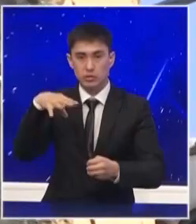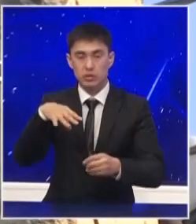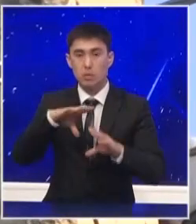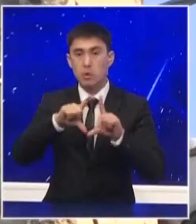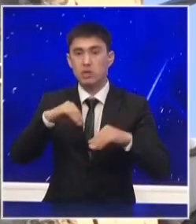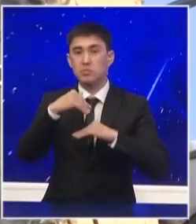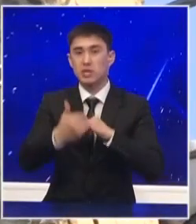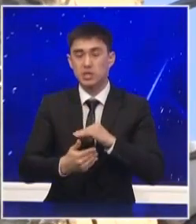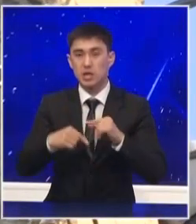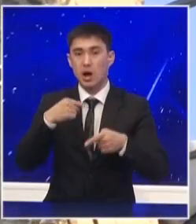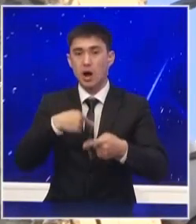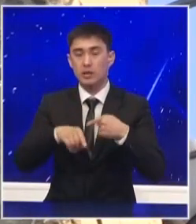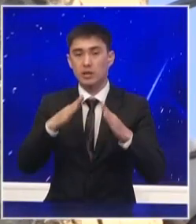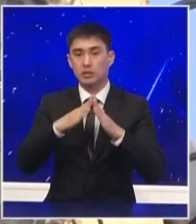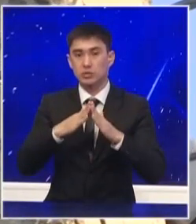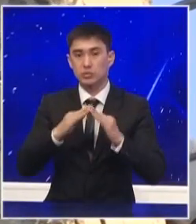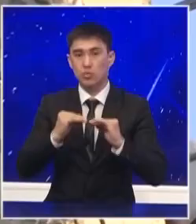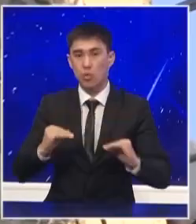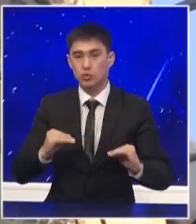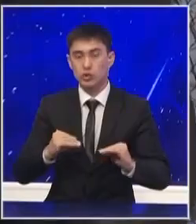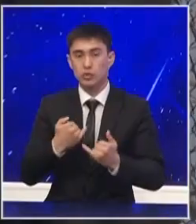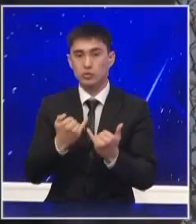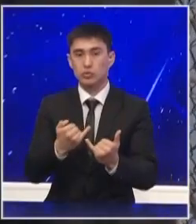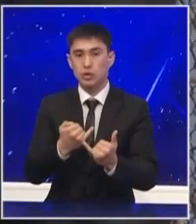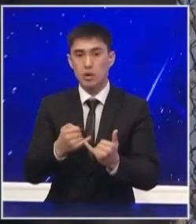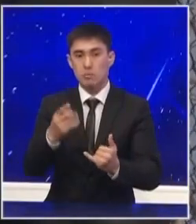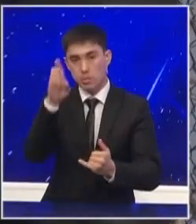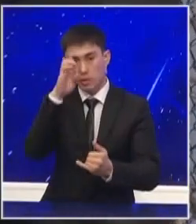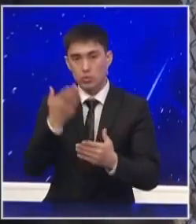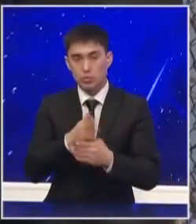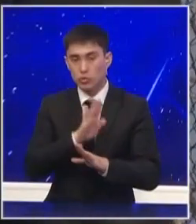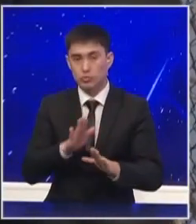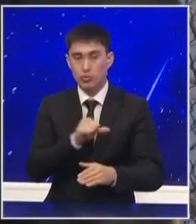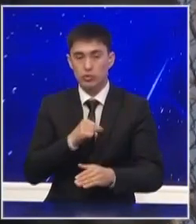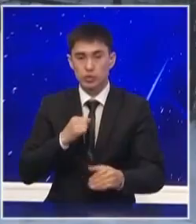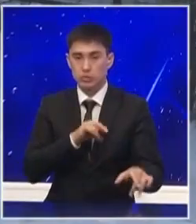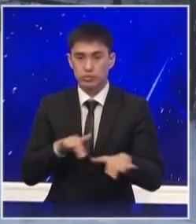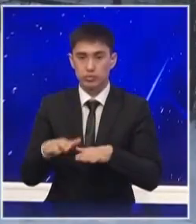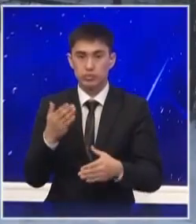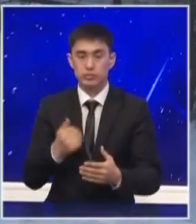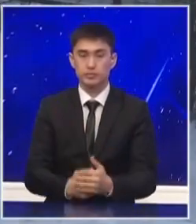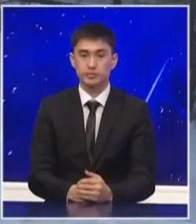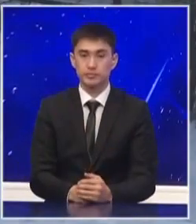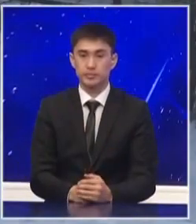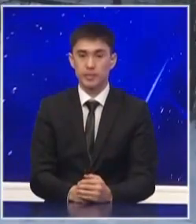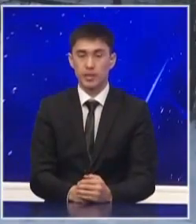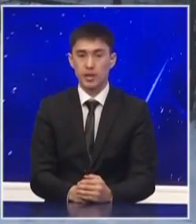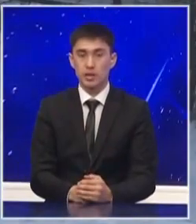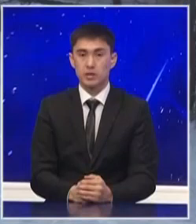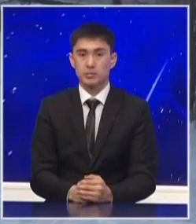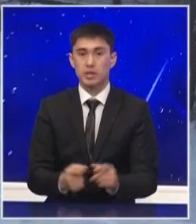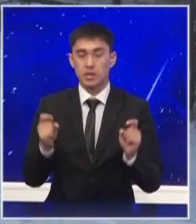қайтатын оқушылардың қамы үшін дейді. Мемлекеттен келетін көмекті күтпей, өздері әрекет жасауды жөн көрген. Мұнда сырттан келгендерге